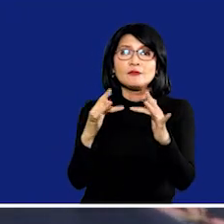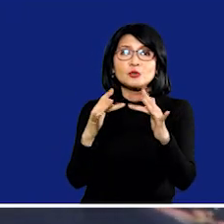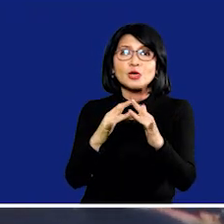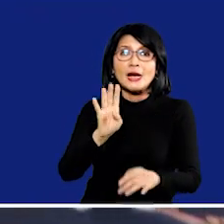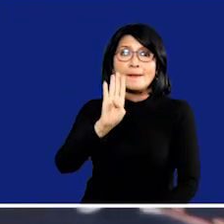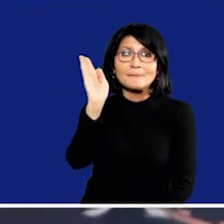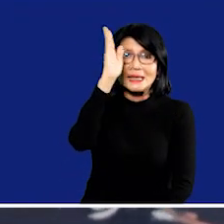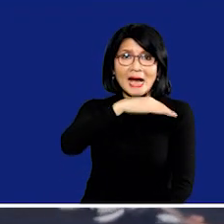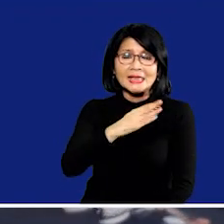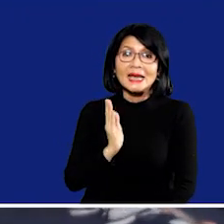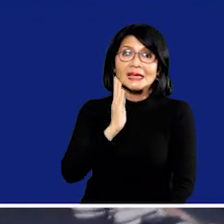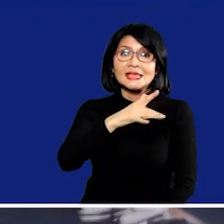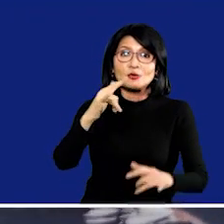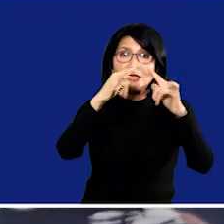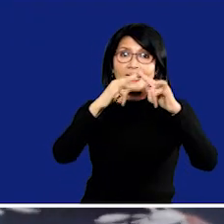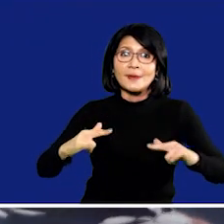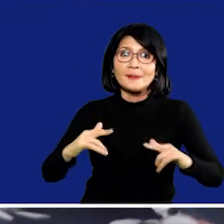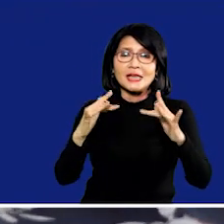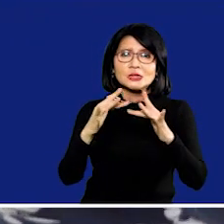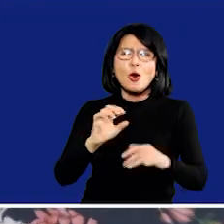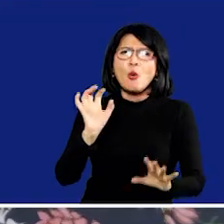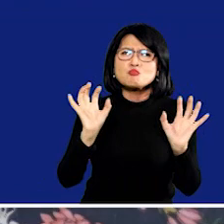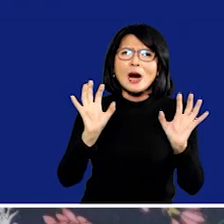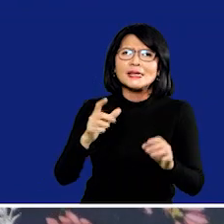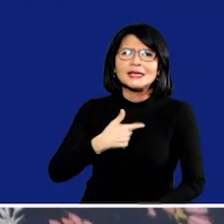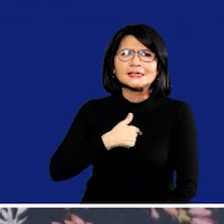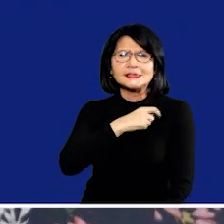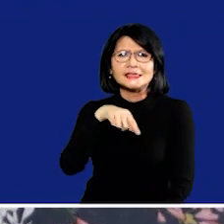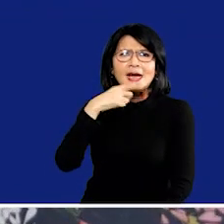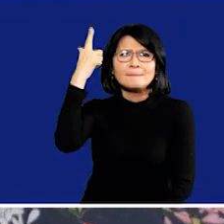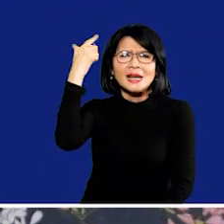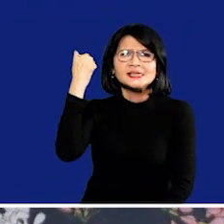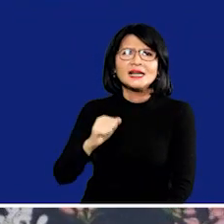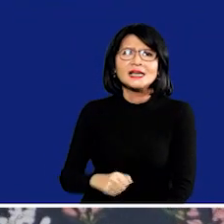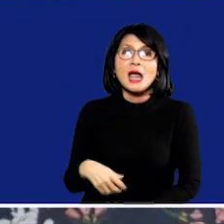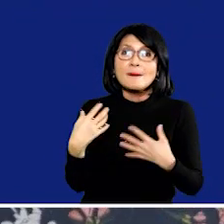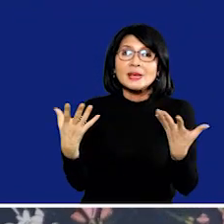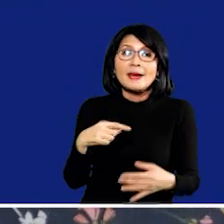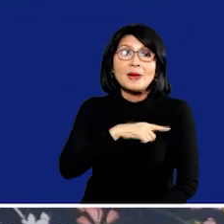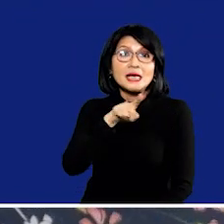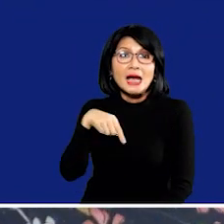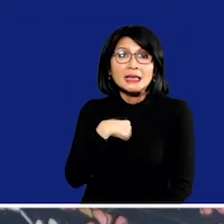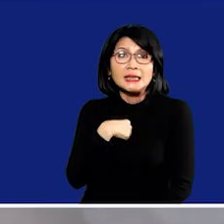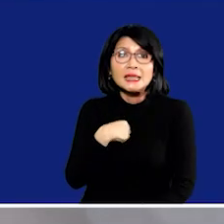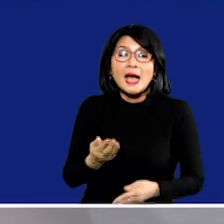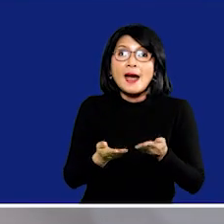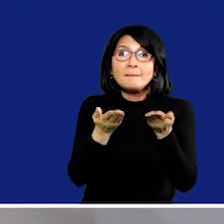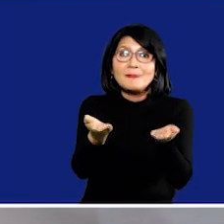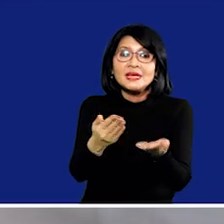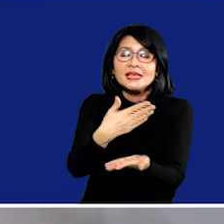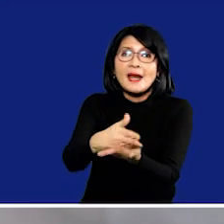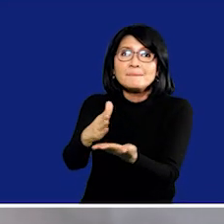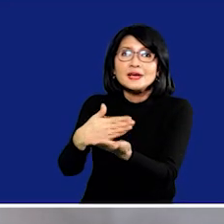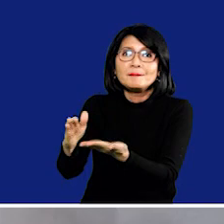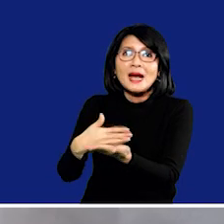Ya, jadi selama 4 hari kita ikut kemah karakter virtual ini, banyak banget yang kita pelajari nih, mulai dari gimana sih kita memberi